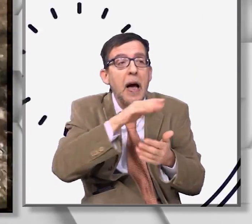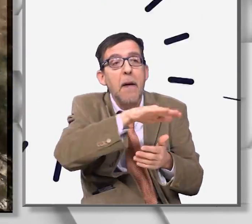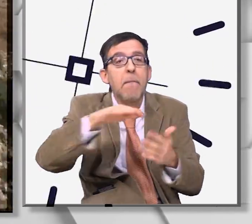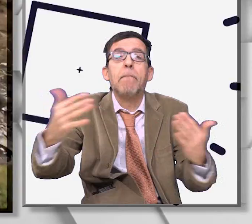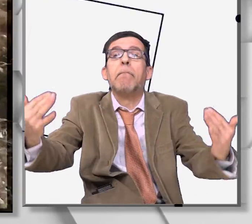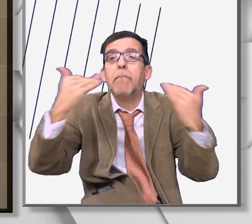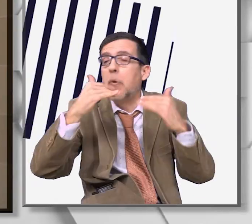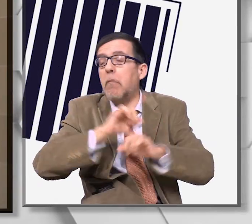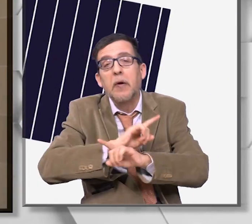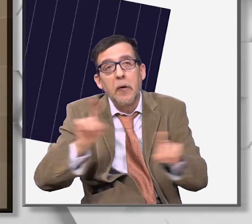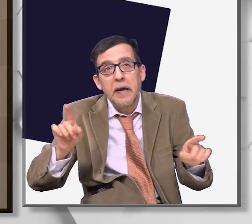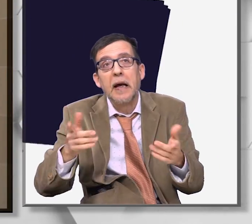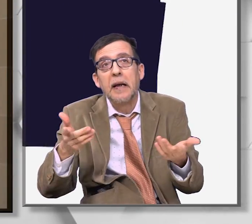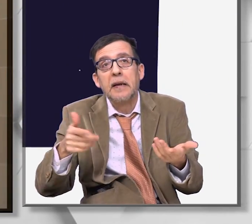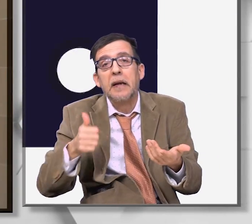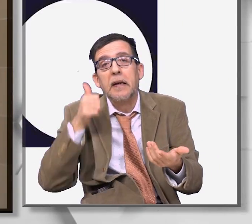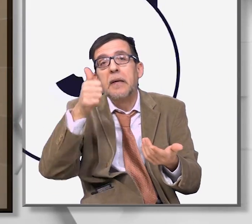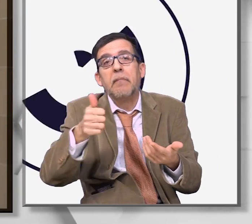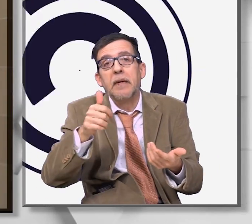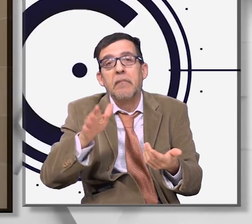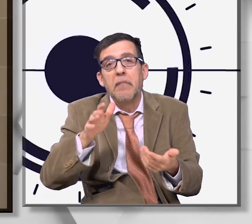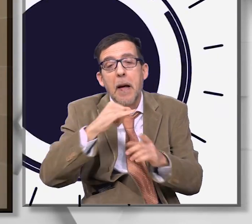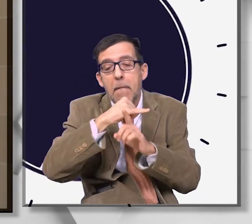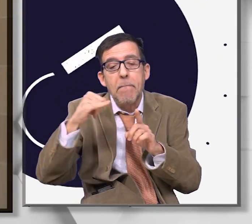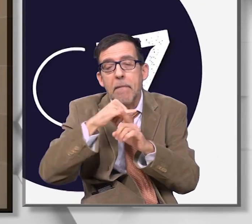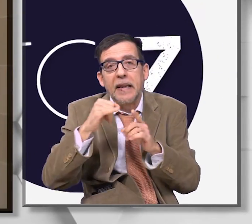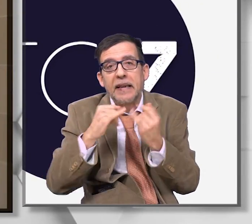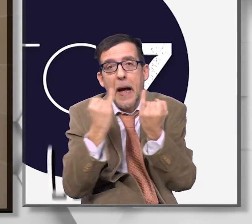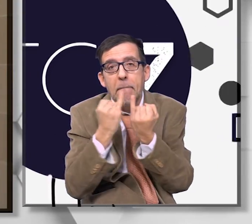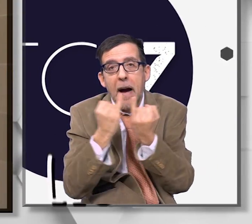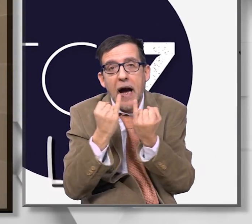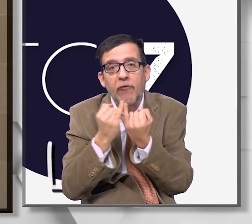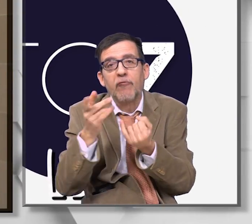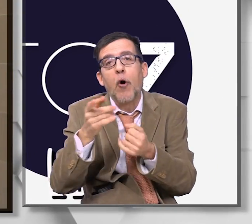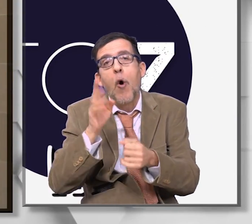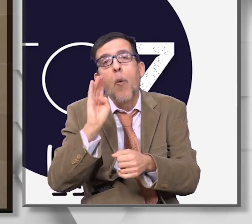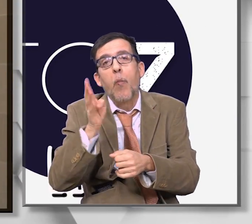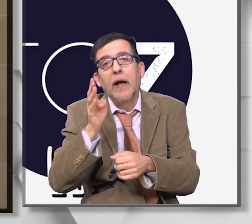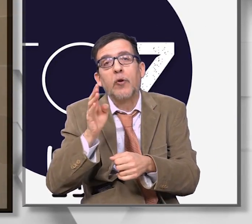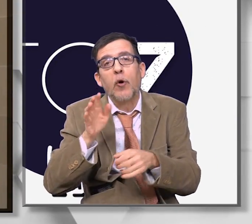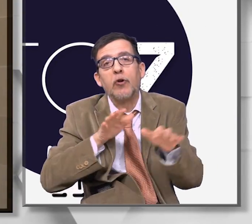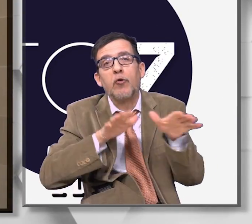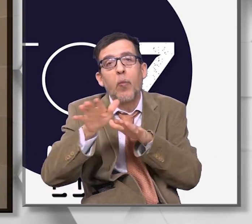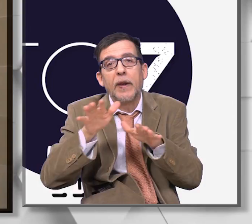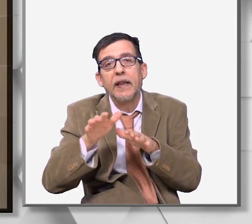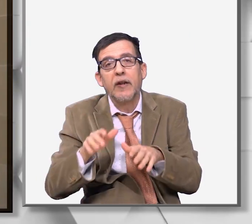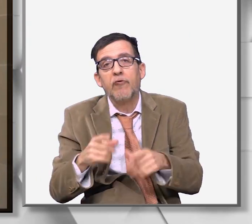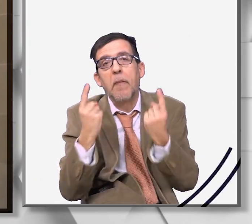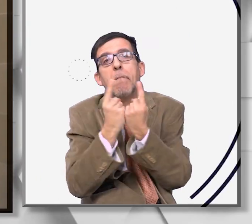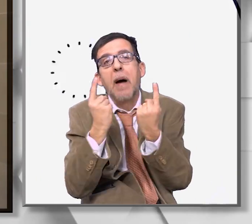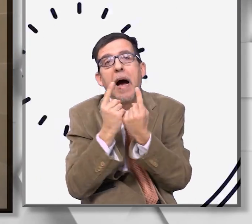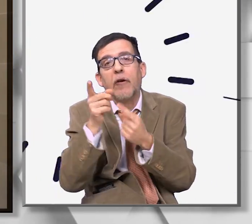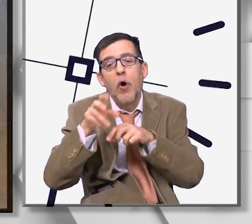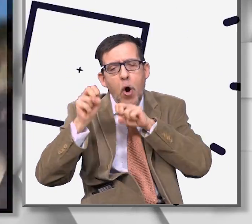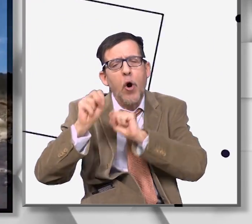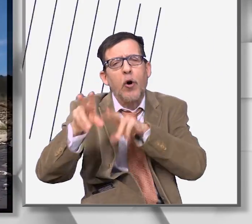riparte noi abbiamo il primo evento a metà maggio a 14 15 e 16 sono è una corsa in montagna molto